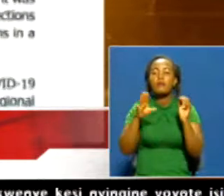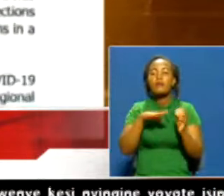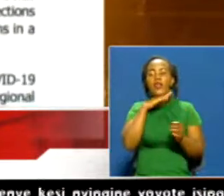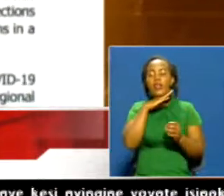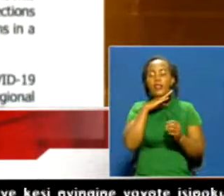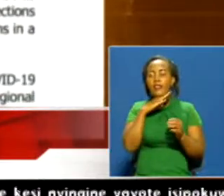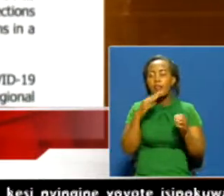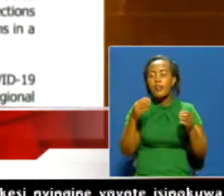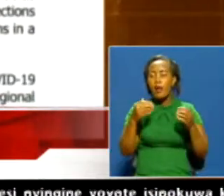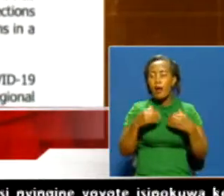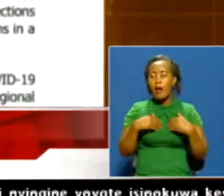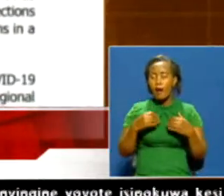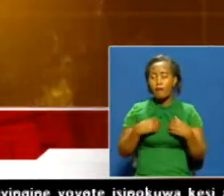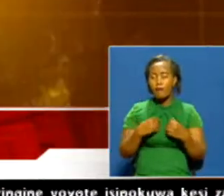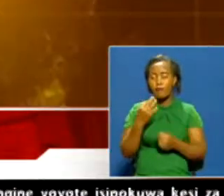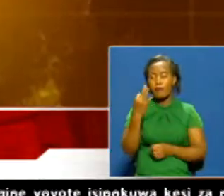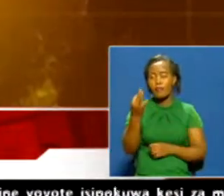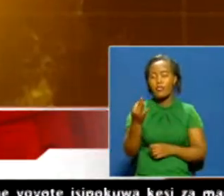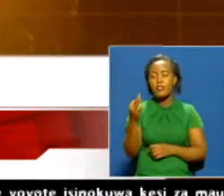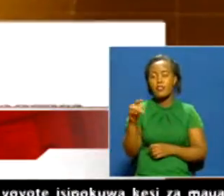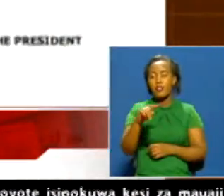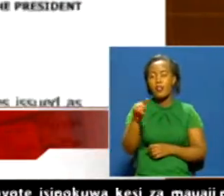kutokana na ugonjwa huo kufikia